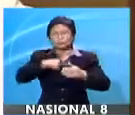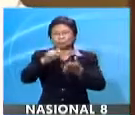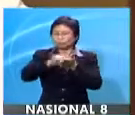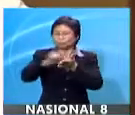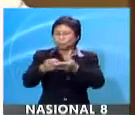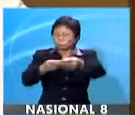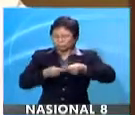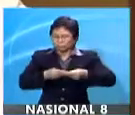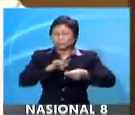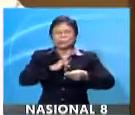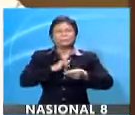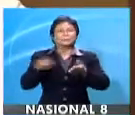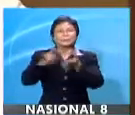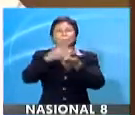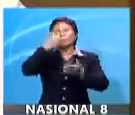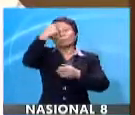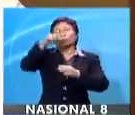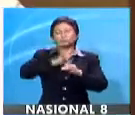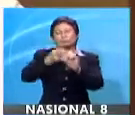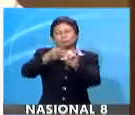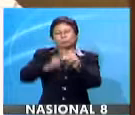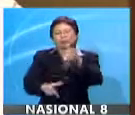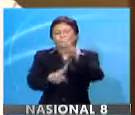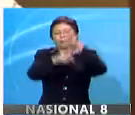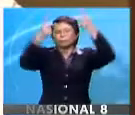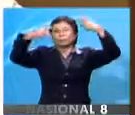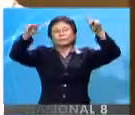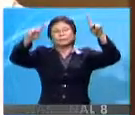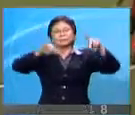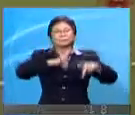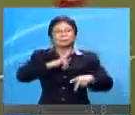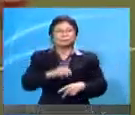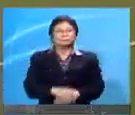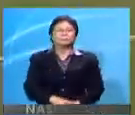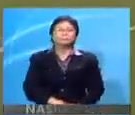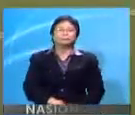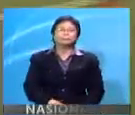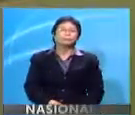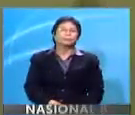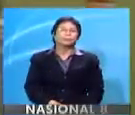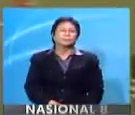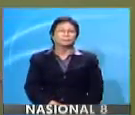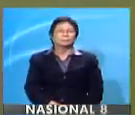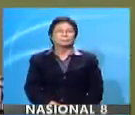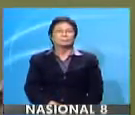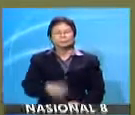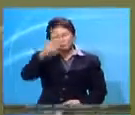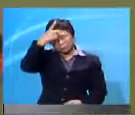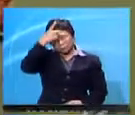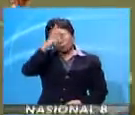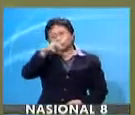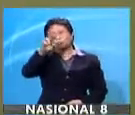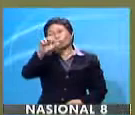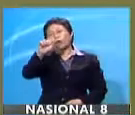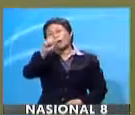membagi statemen yang baik untuk saya mengunduri sebagai badan Presiden walau bagaimanapun Datu Nur